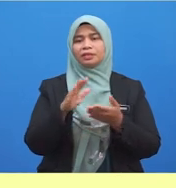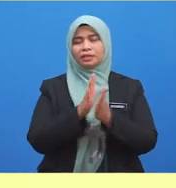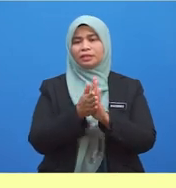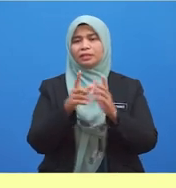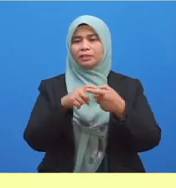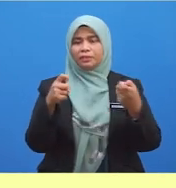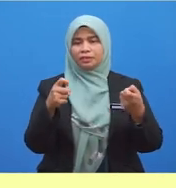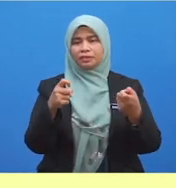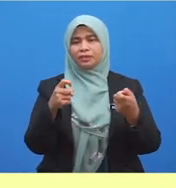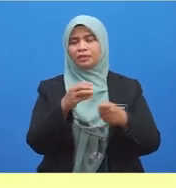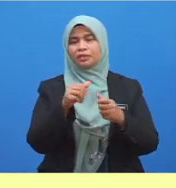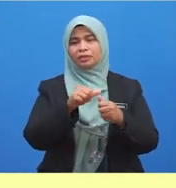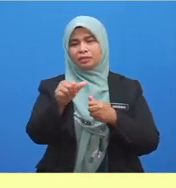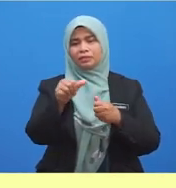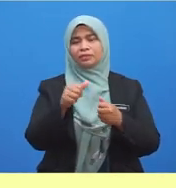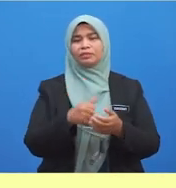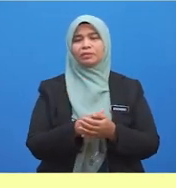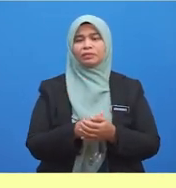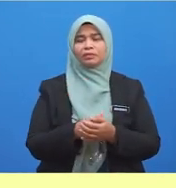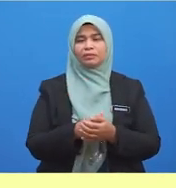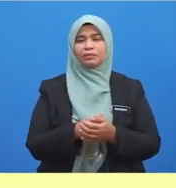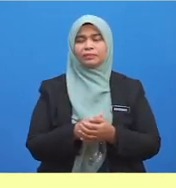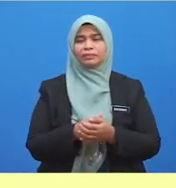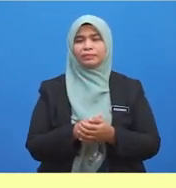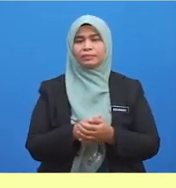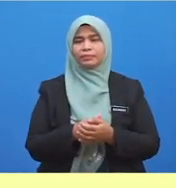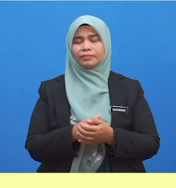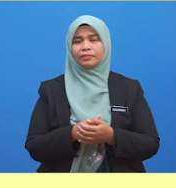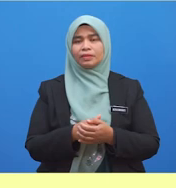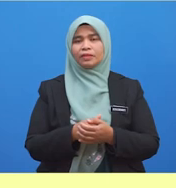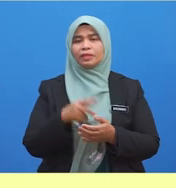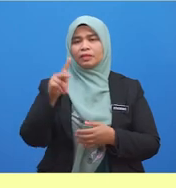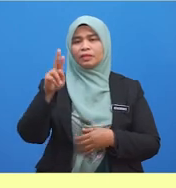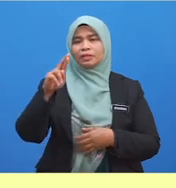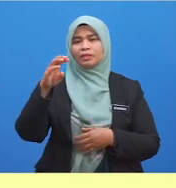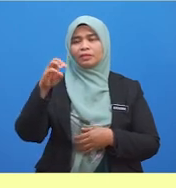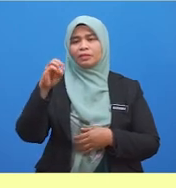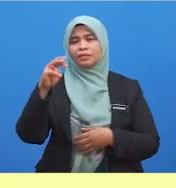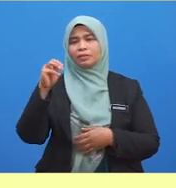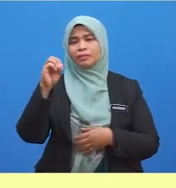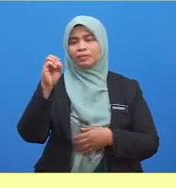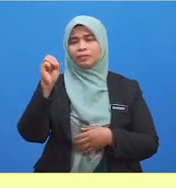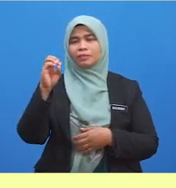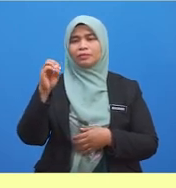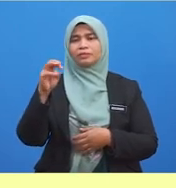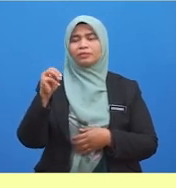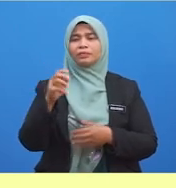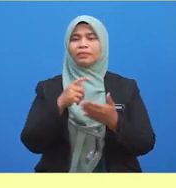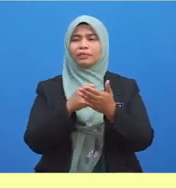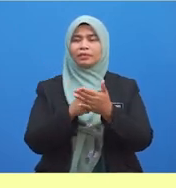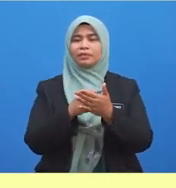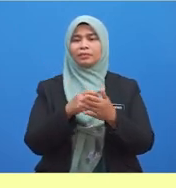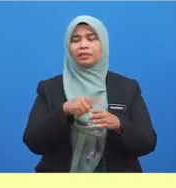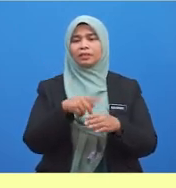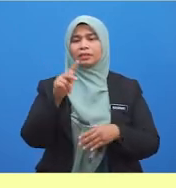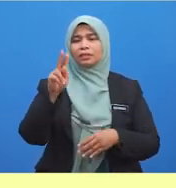berpisah dan berjauhan. Kromosom kromosom tiba di